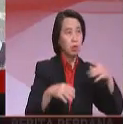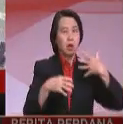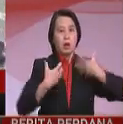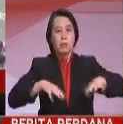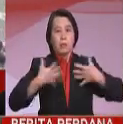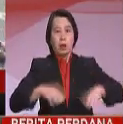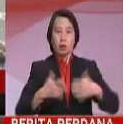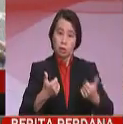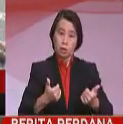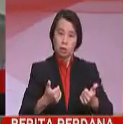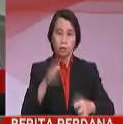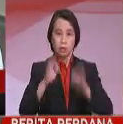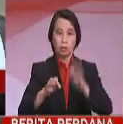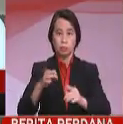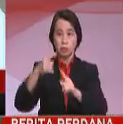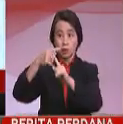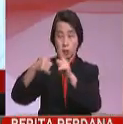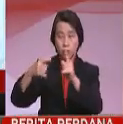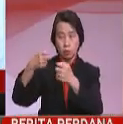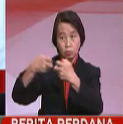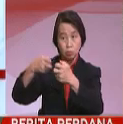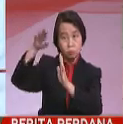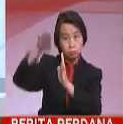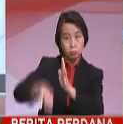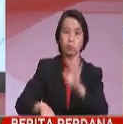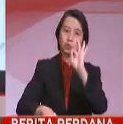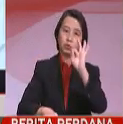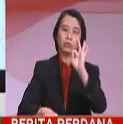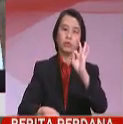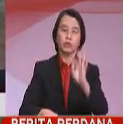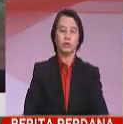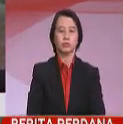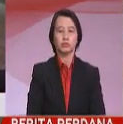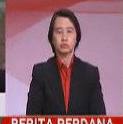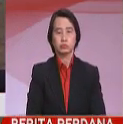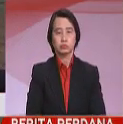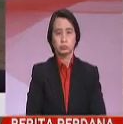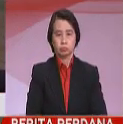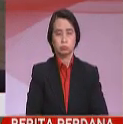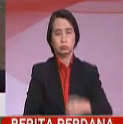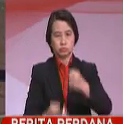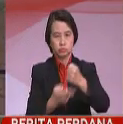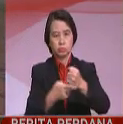kalau dikurangkan bagus lah. Overall okay. Nah, untuk